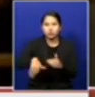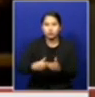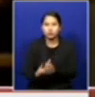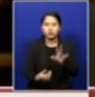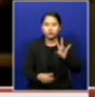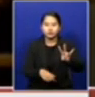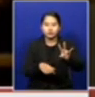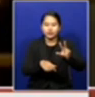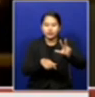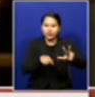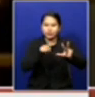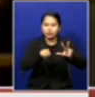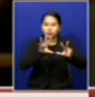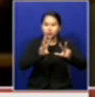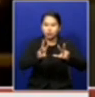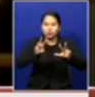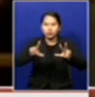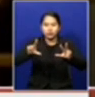รวมทั้ง